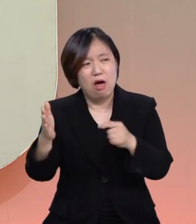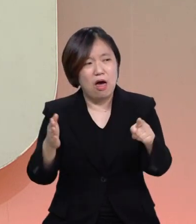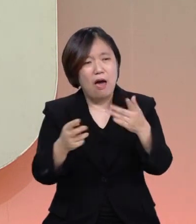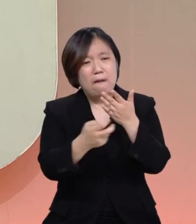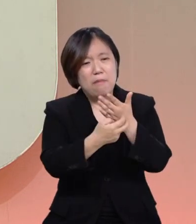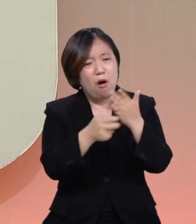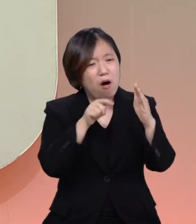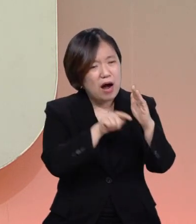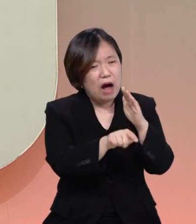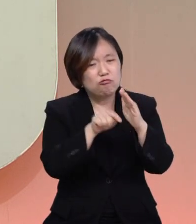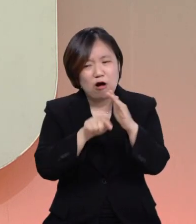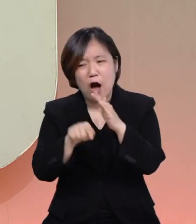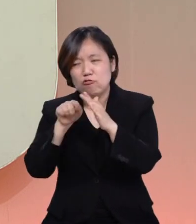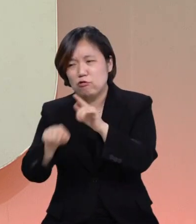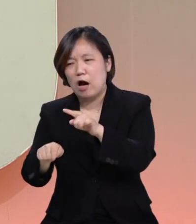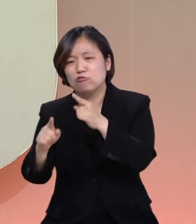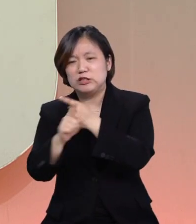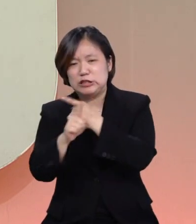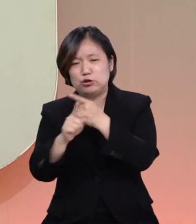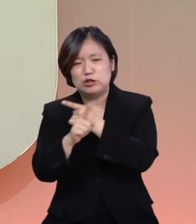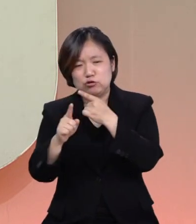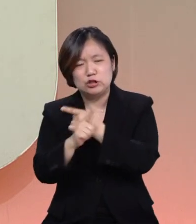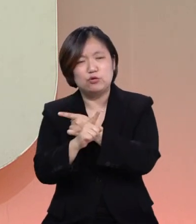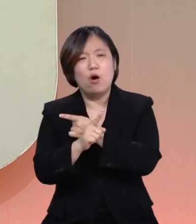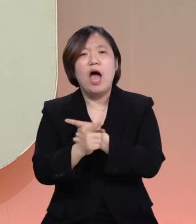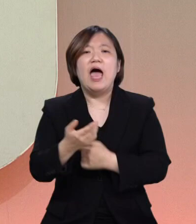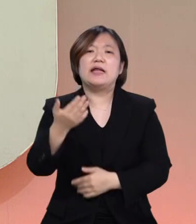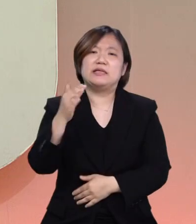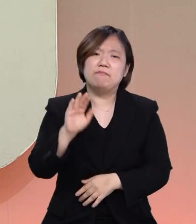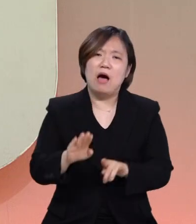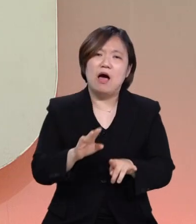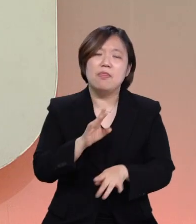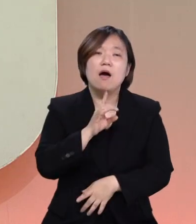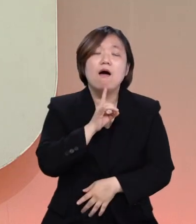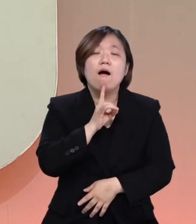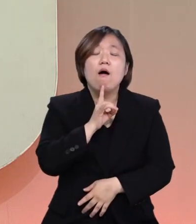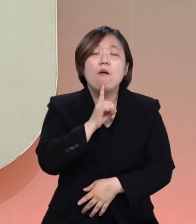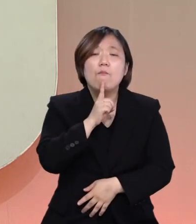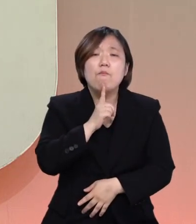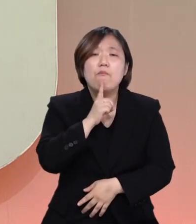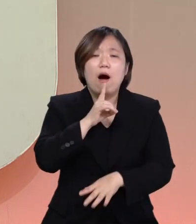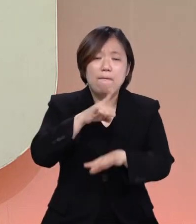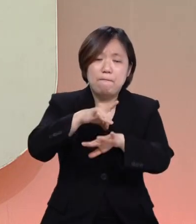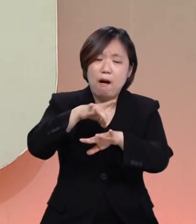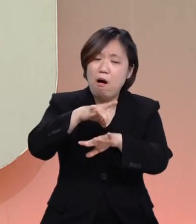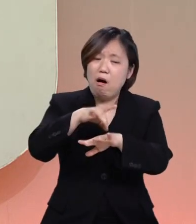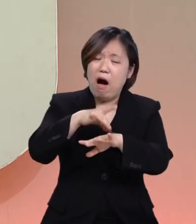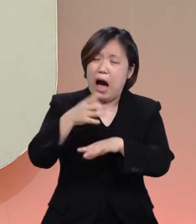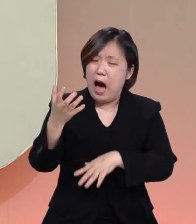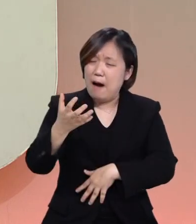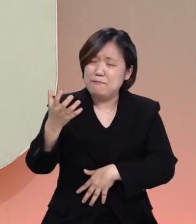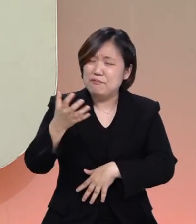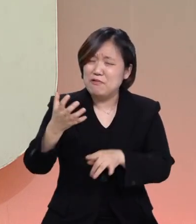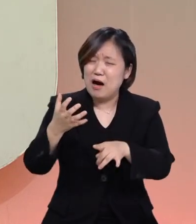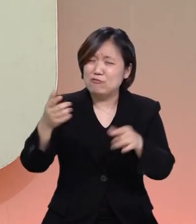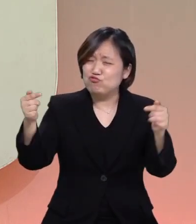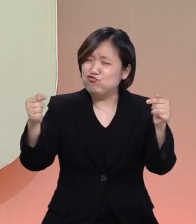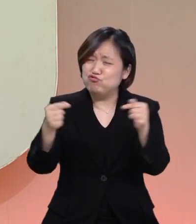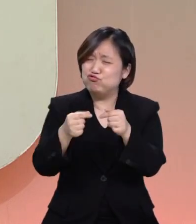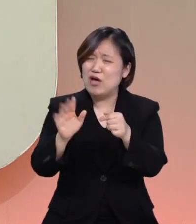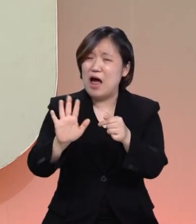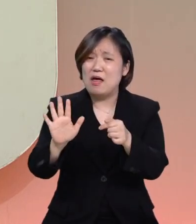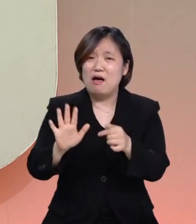가보고 온갖 치료도 받아봤지만 항상이 오른쪽 골반뼈에 항상 이렇게 통증이 있어 가지고 일상에서